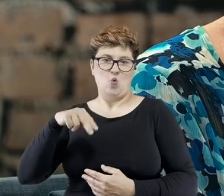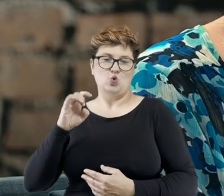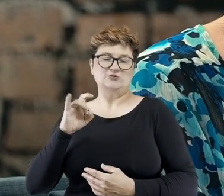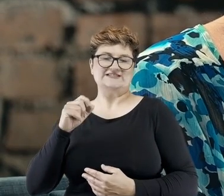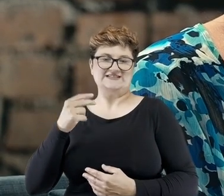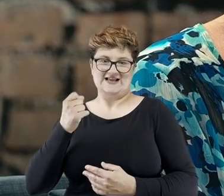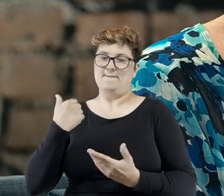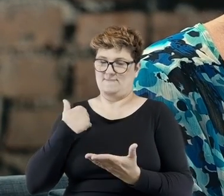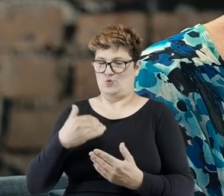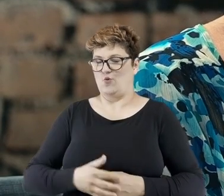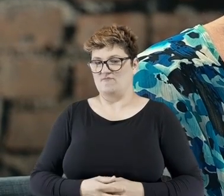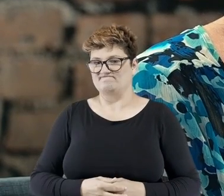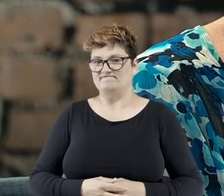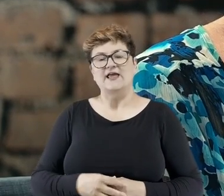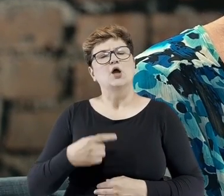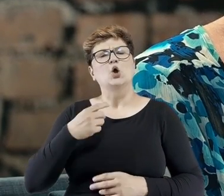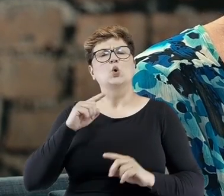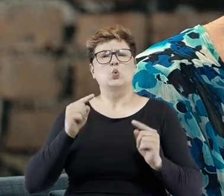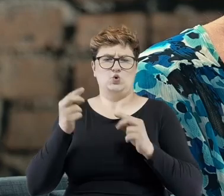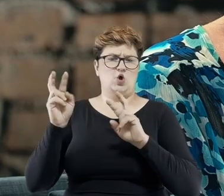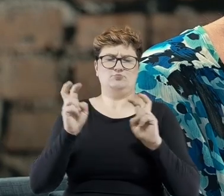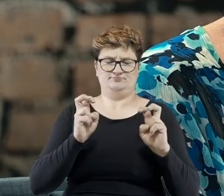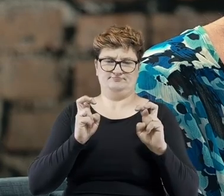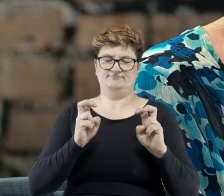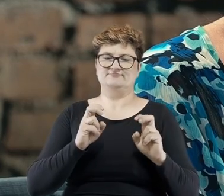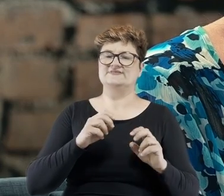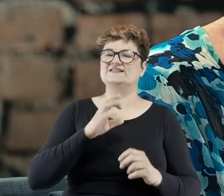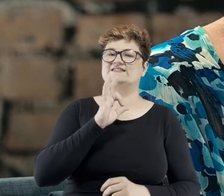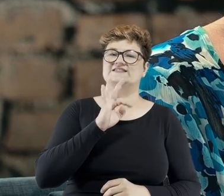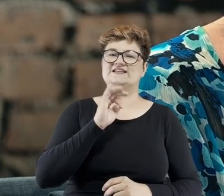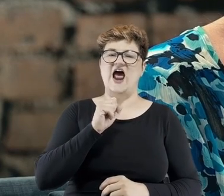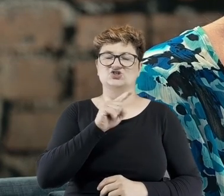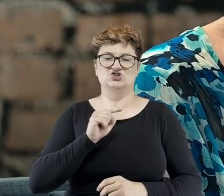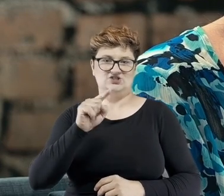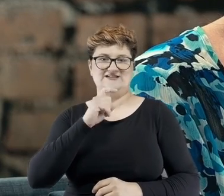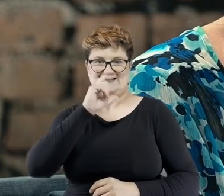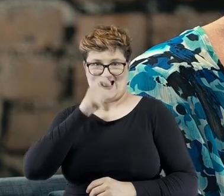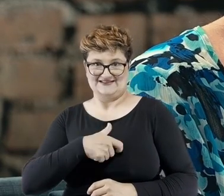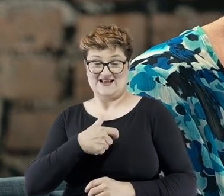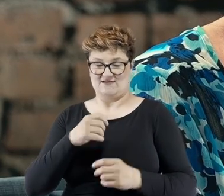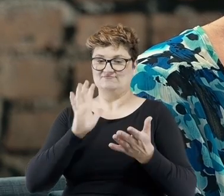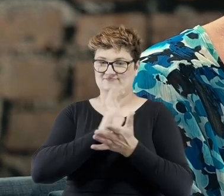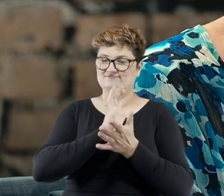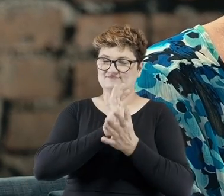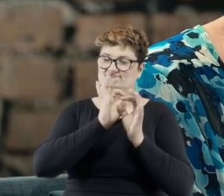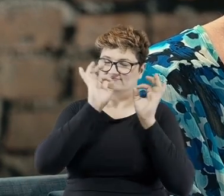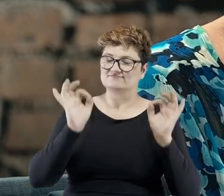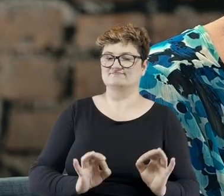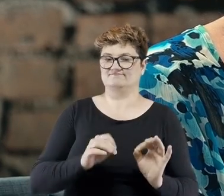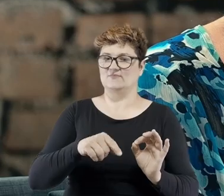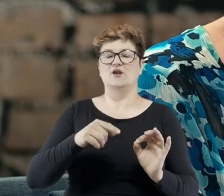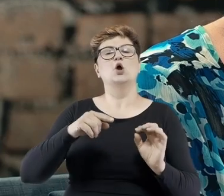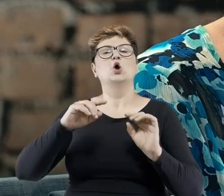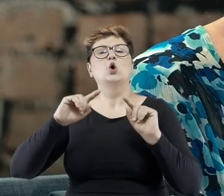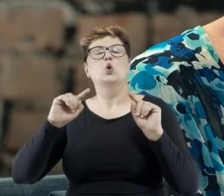Augustyńskiej. Tutaj zacytuję tylko króciutko ze Straży Gdańskiej. To był taki właśnie periodyk Związku Polaków. Zresztą